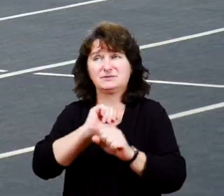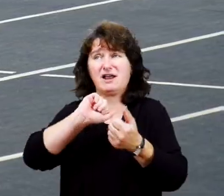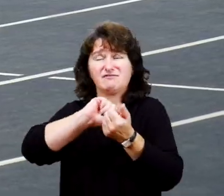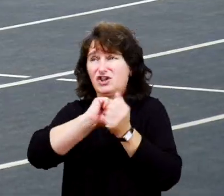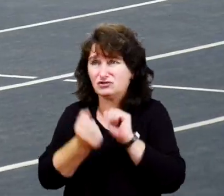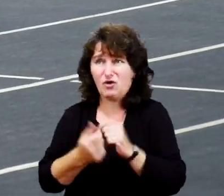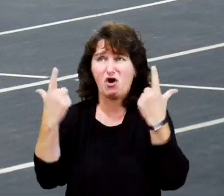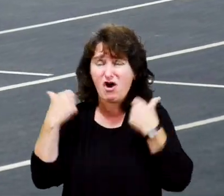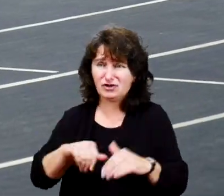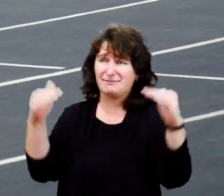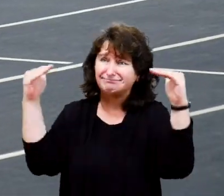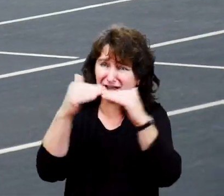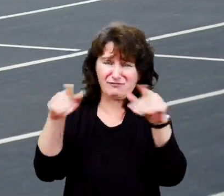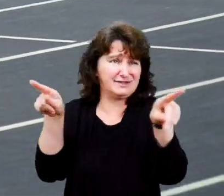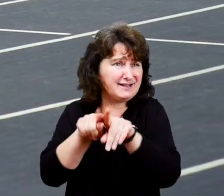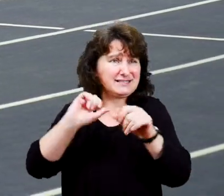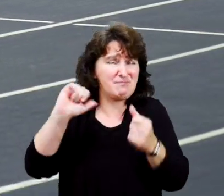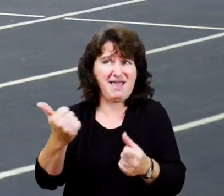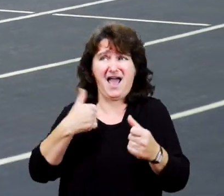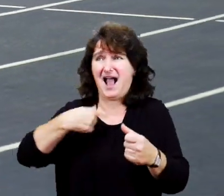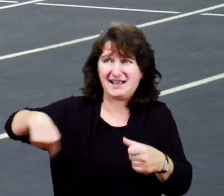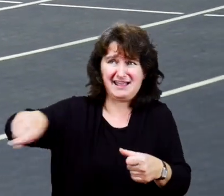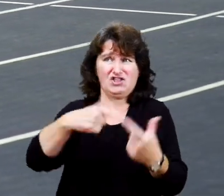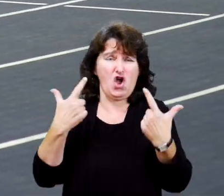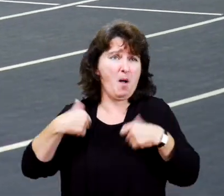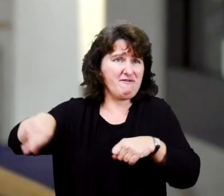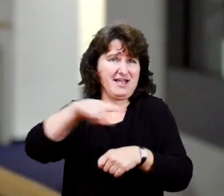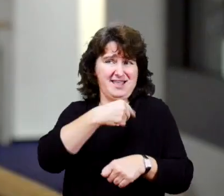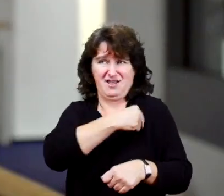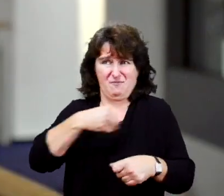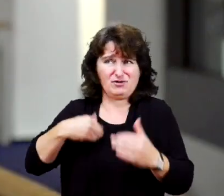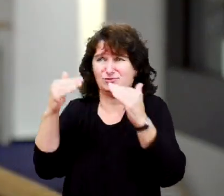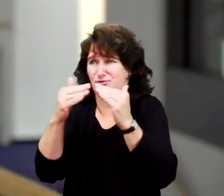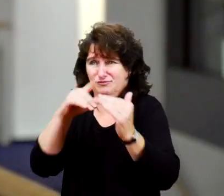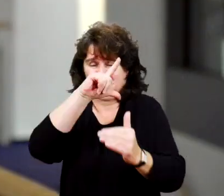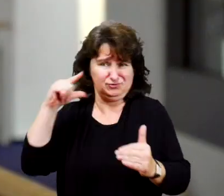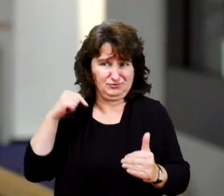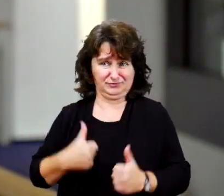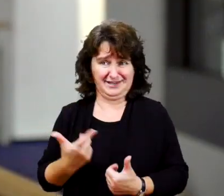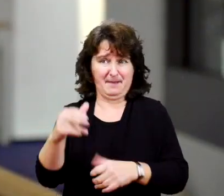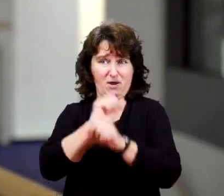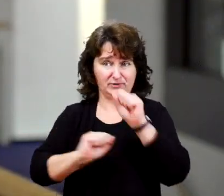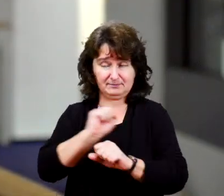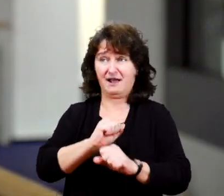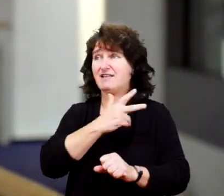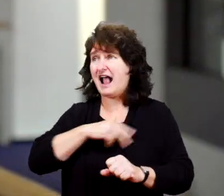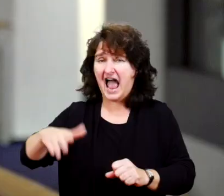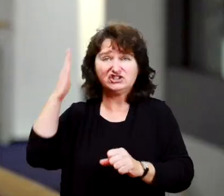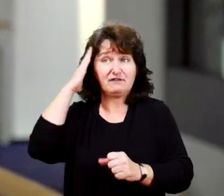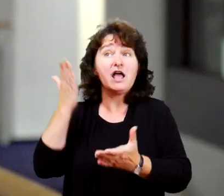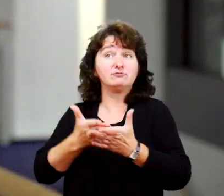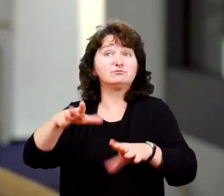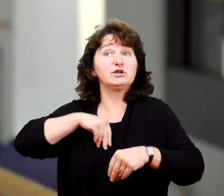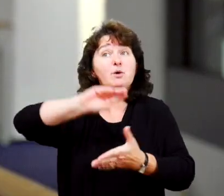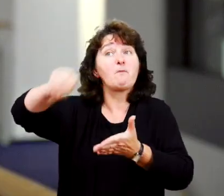takimi samymi osobami jak wszyscy inni obywatele naszego kraju. Wszyscy wiemy, że